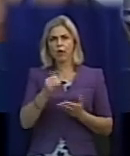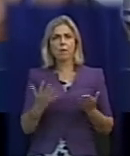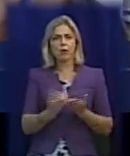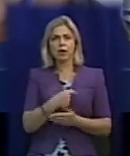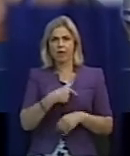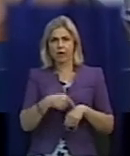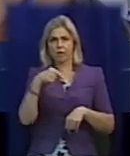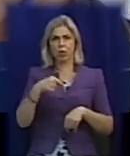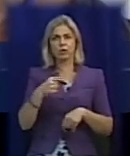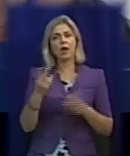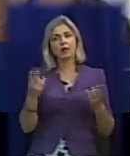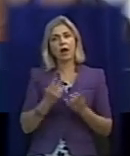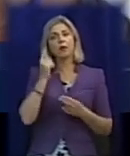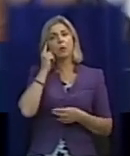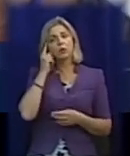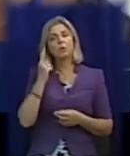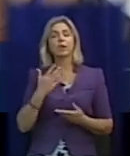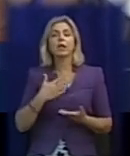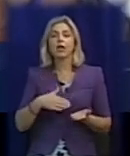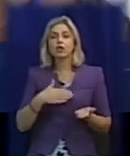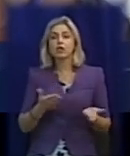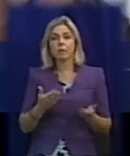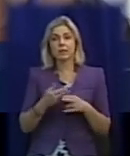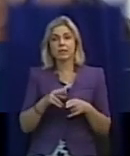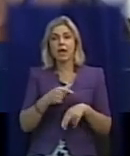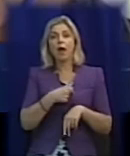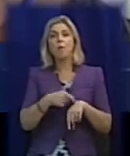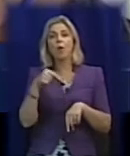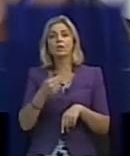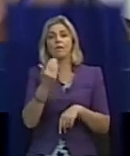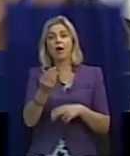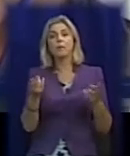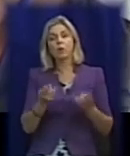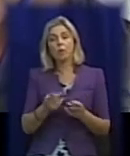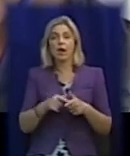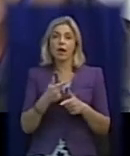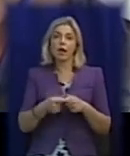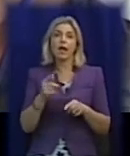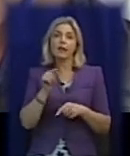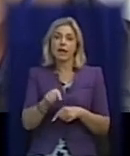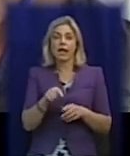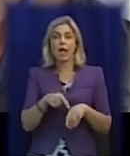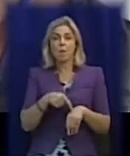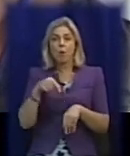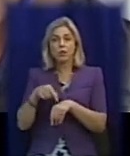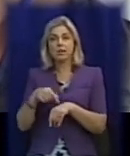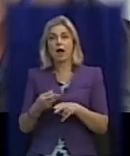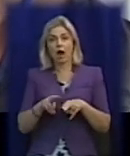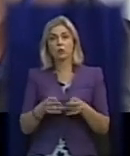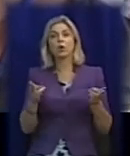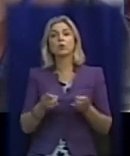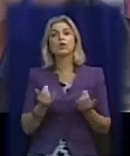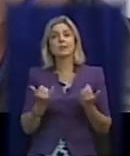емоції, то варто подумати, для чого ці емоції вам потрібні, чи це дійсно ті емоції, які вам потрібні зараз,